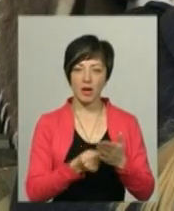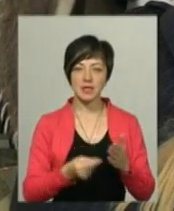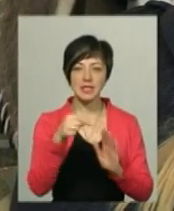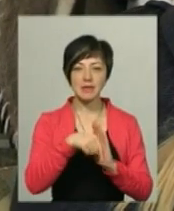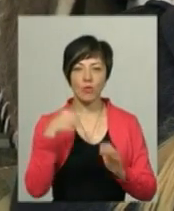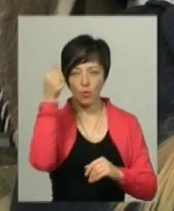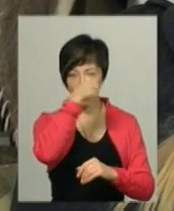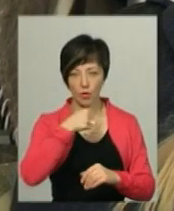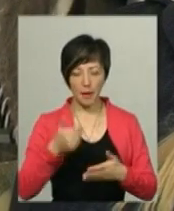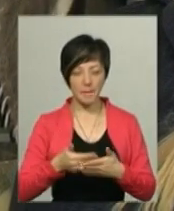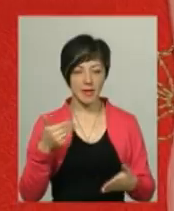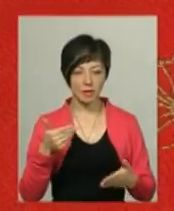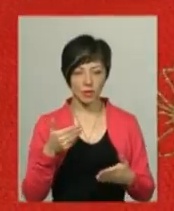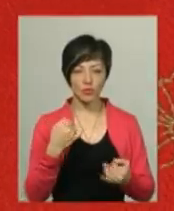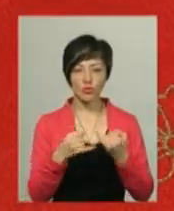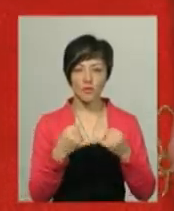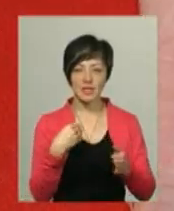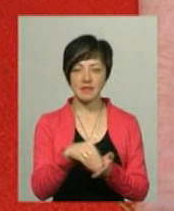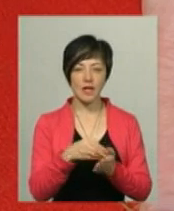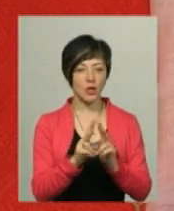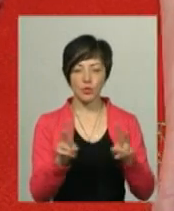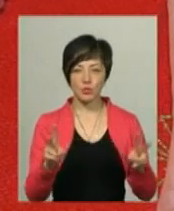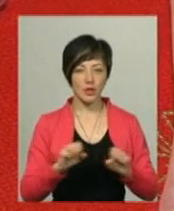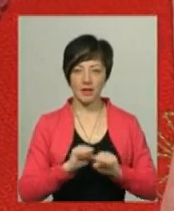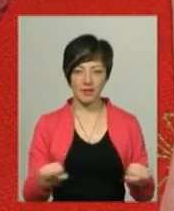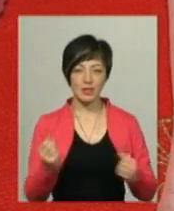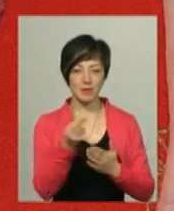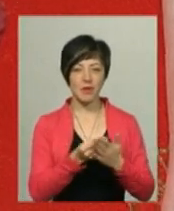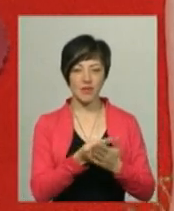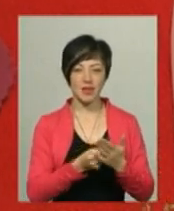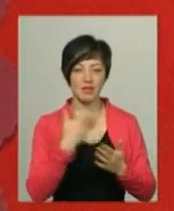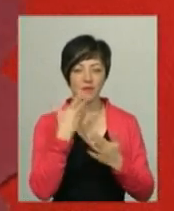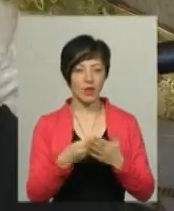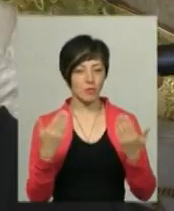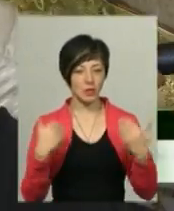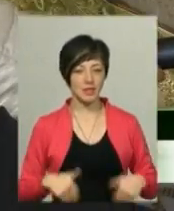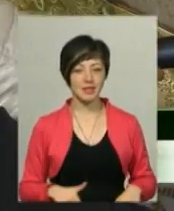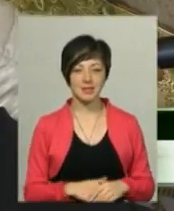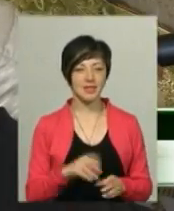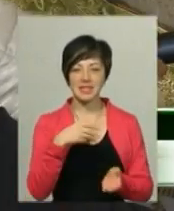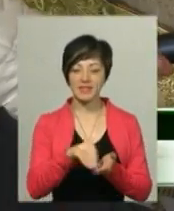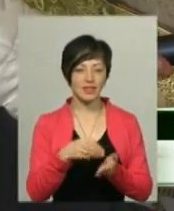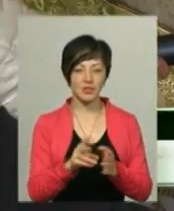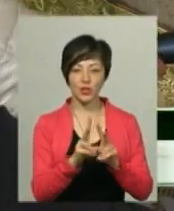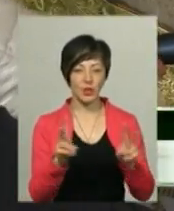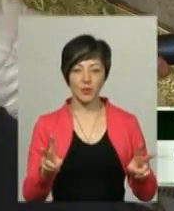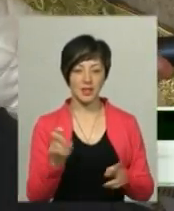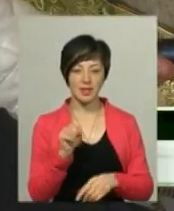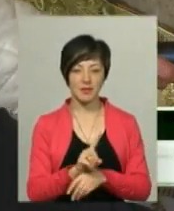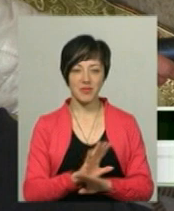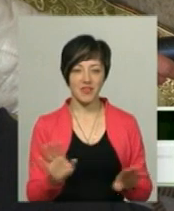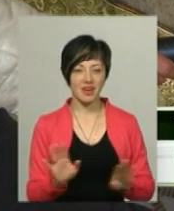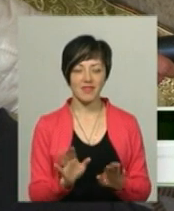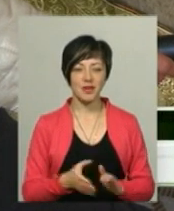символу року. Напередодні року жовтої свині ніхто не наважився її намалювати на своєму тілі. Ні, свинку ще ніхто не замовляв